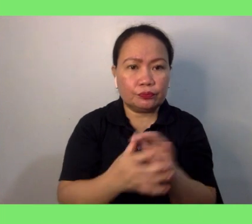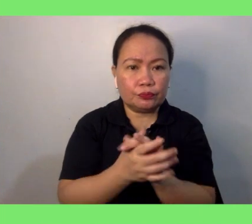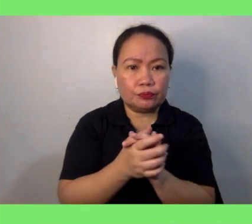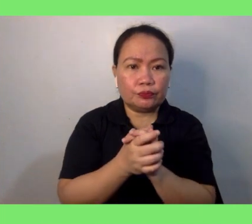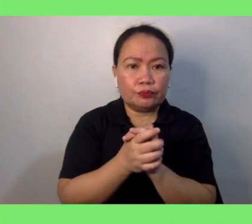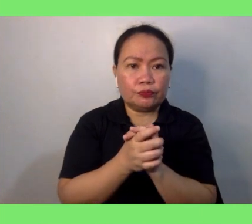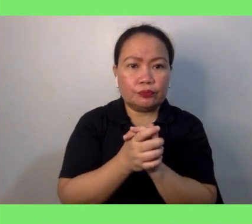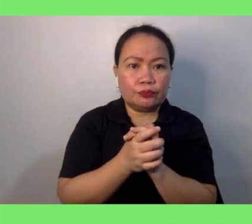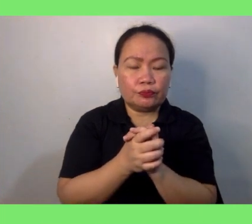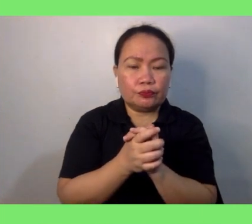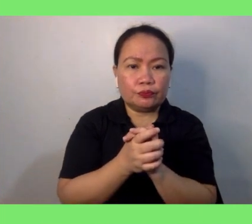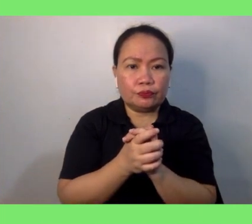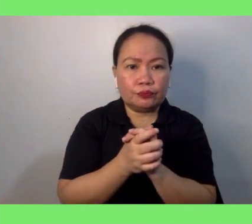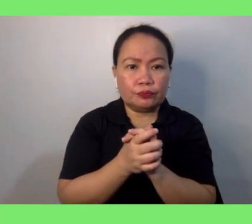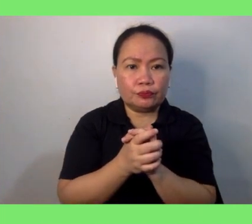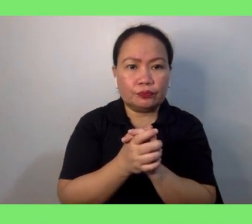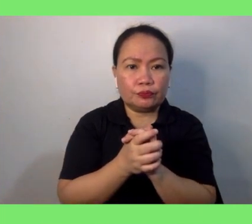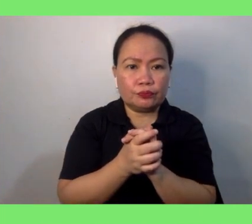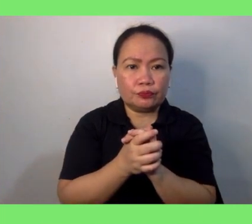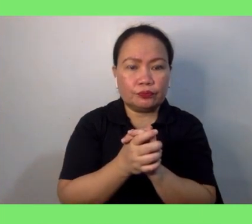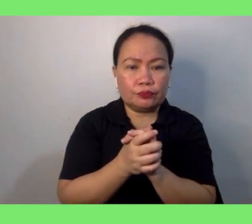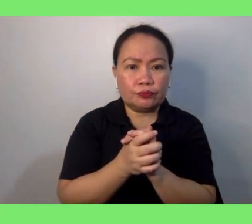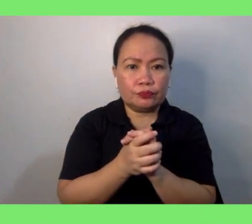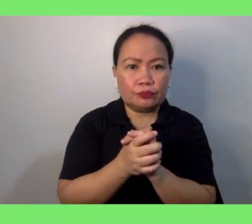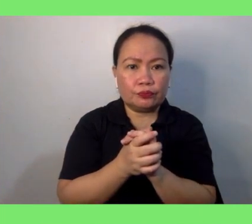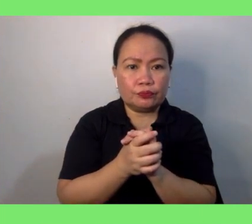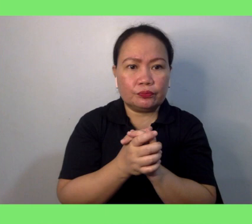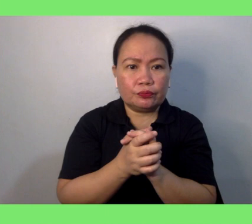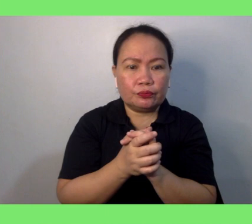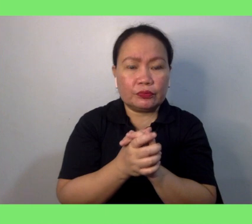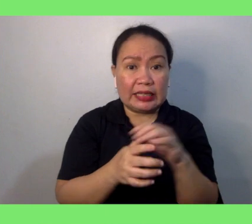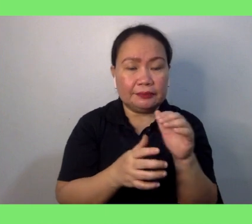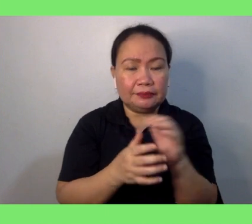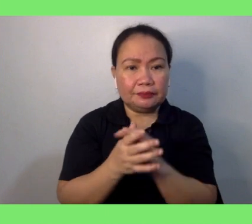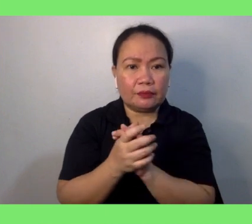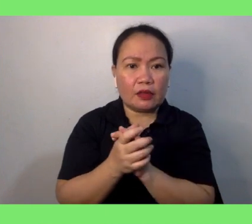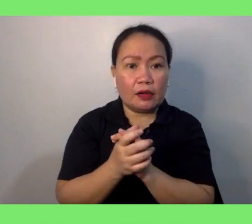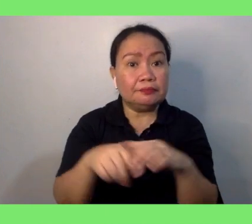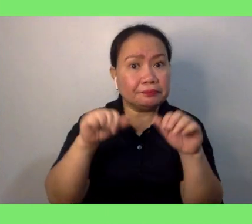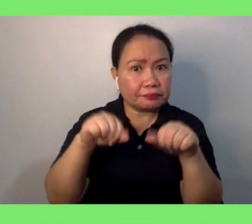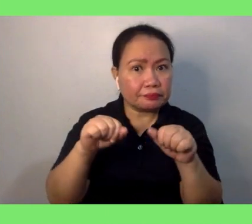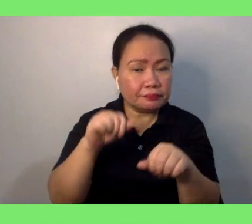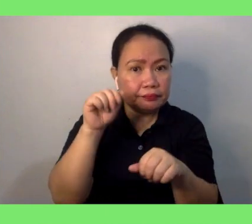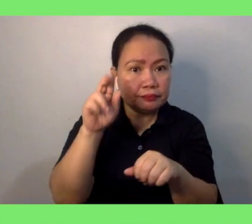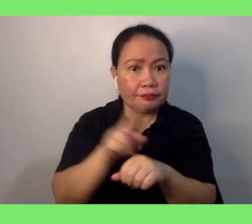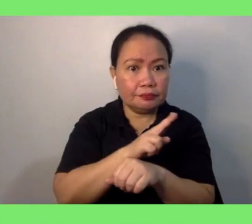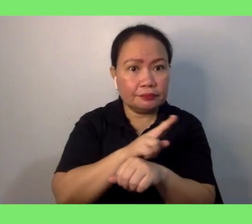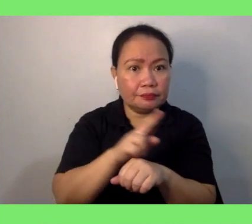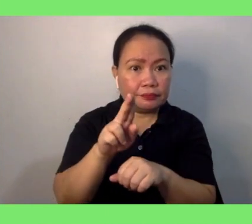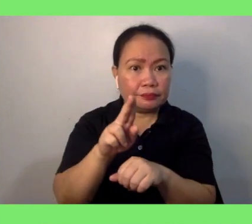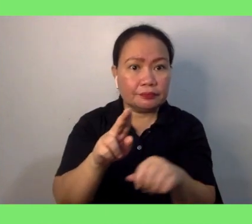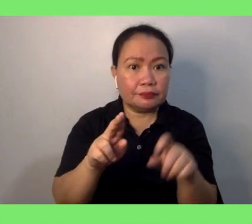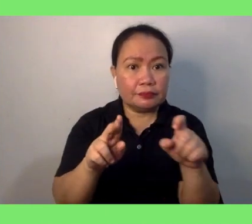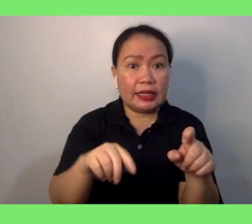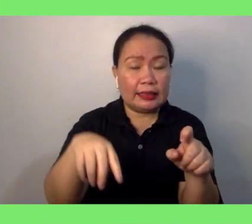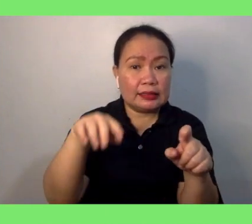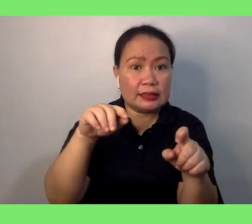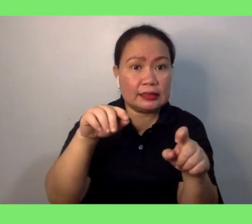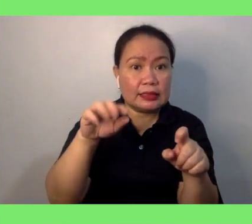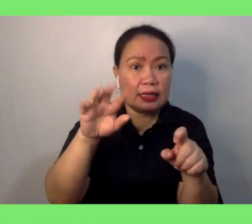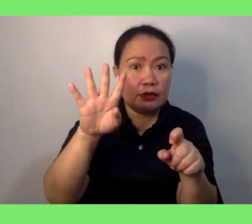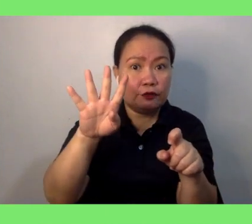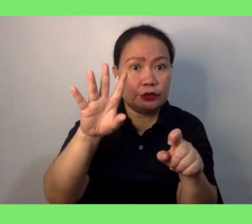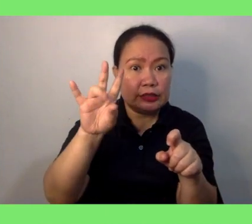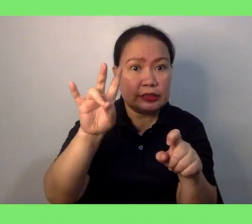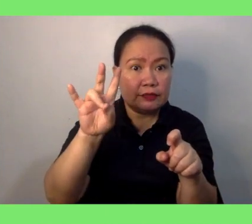z mo, itong part lang eh. So, hindi natin siya pwedeng gamitin. Ang pwede mong gamitin is ito. Okay?